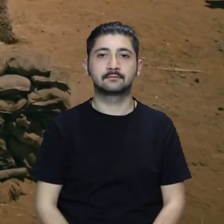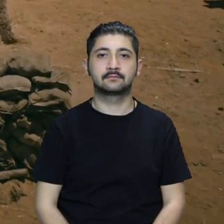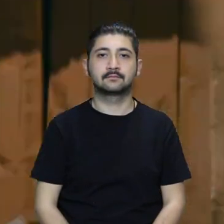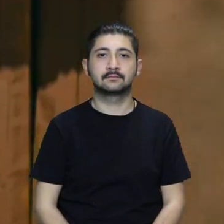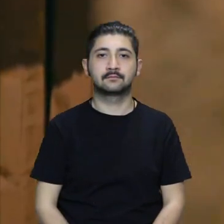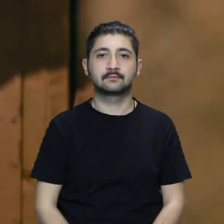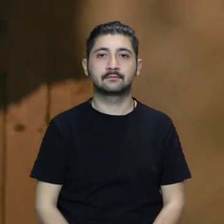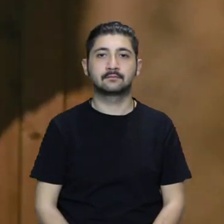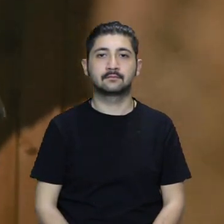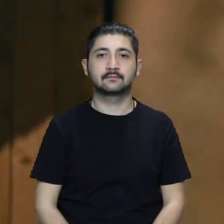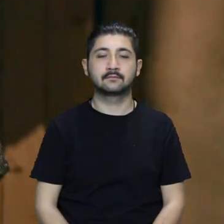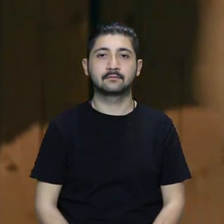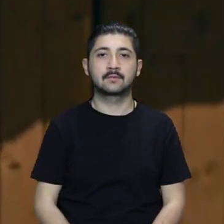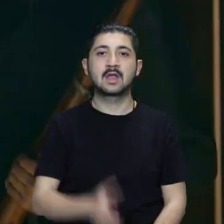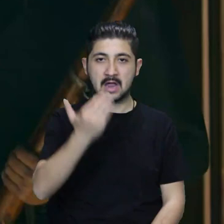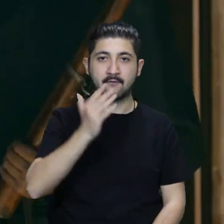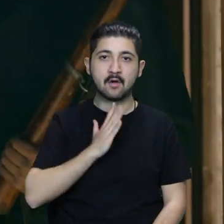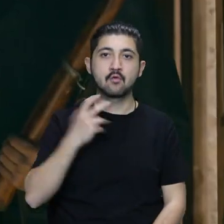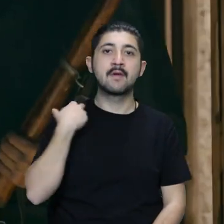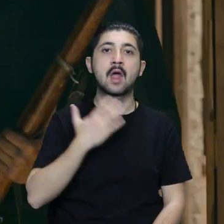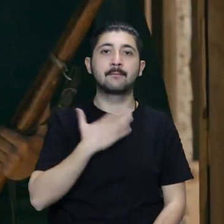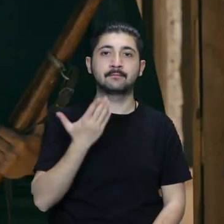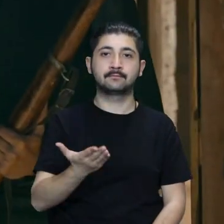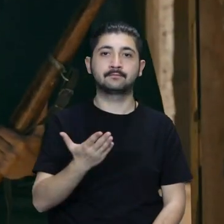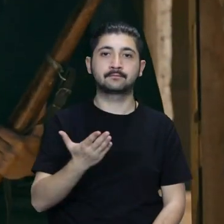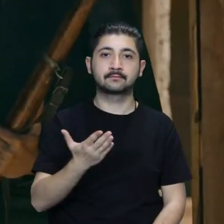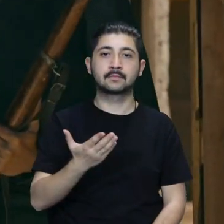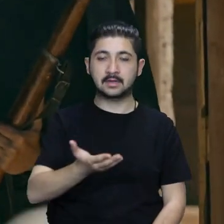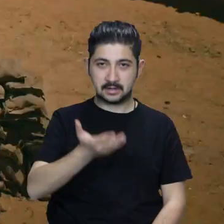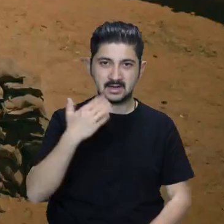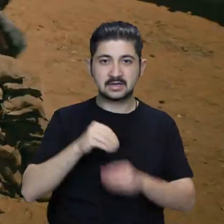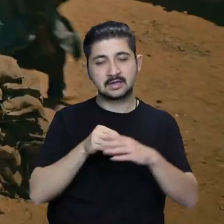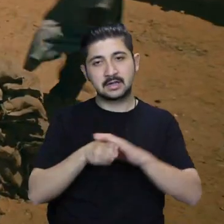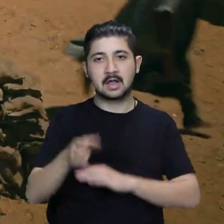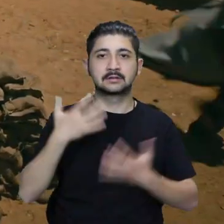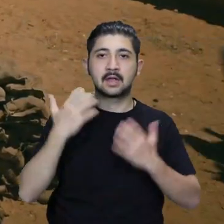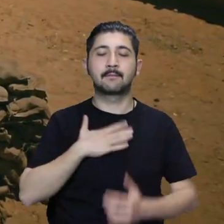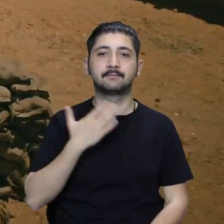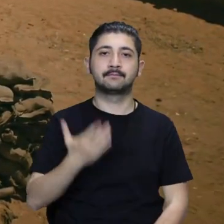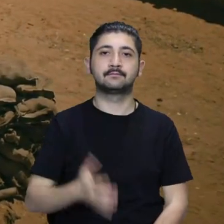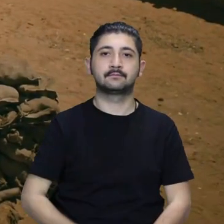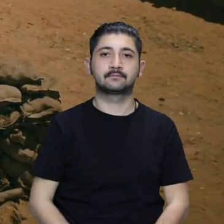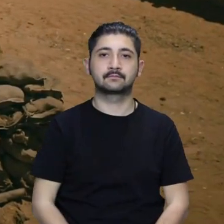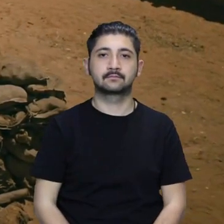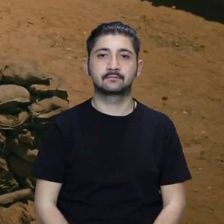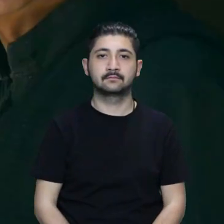adamların yanına çöktü. Geliyorlar kumandanım. Gelin aslan. Haberci koşarak uzaklaştı.